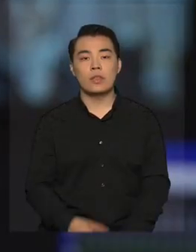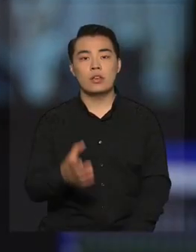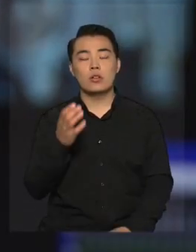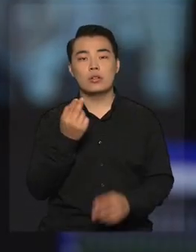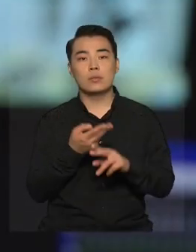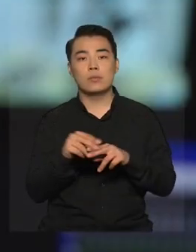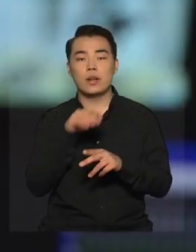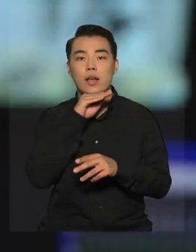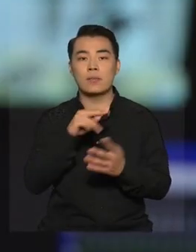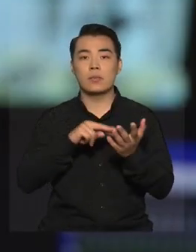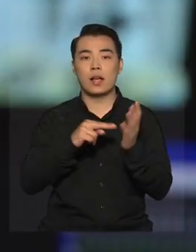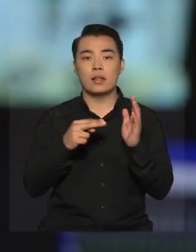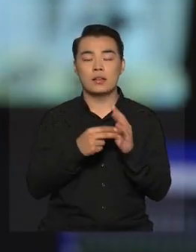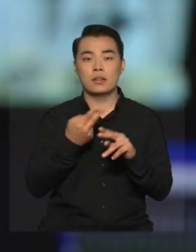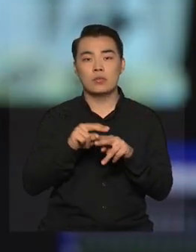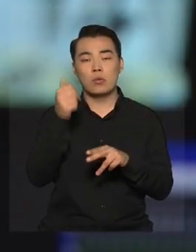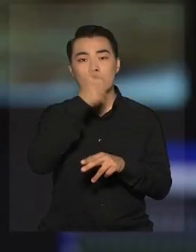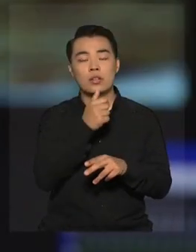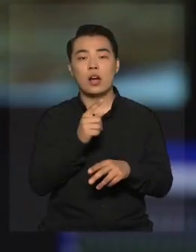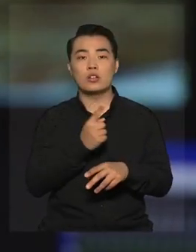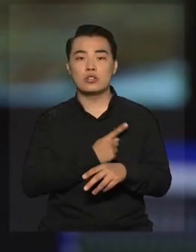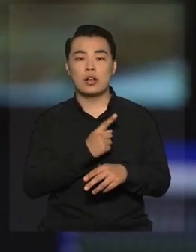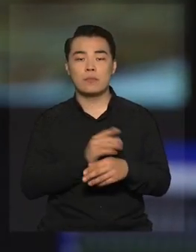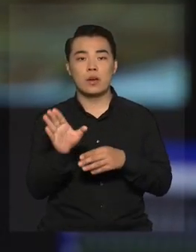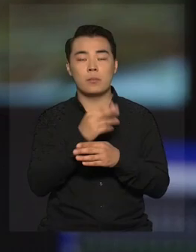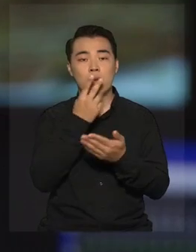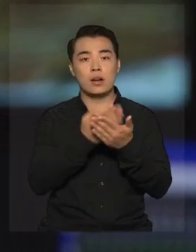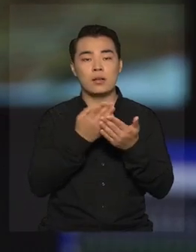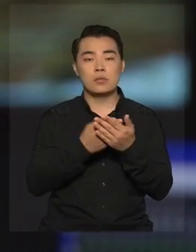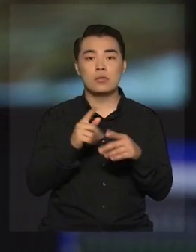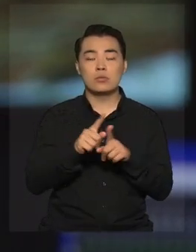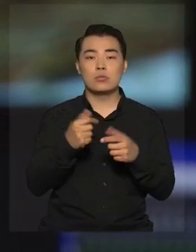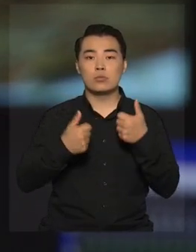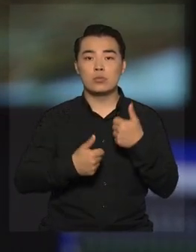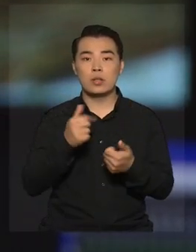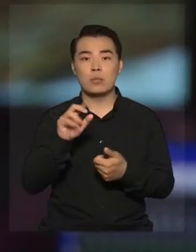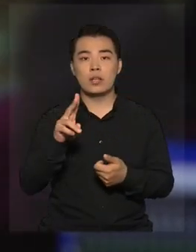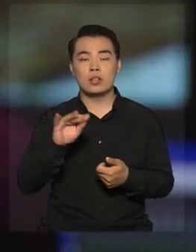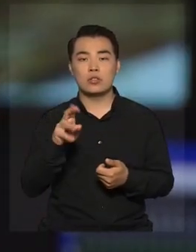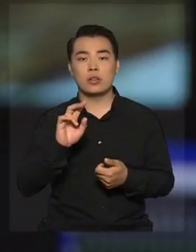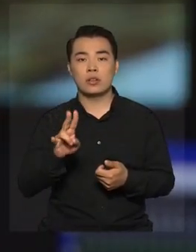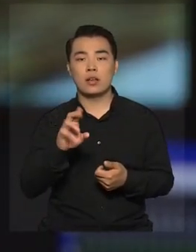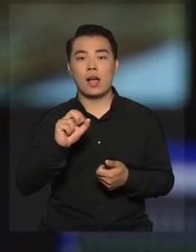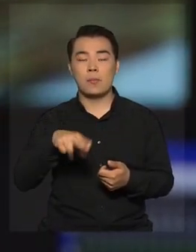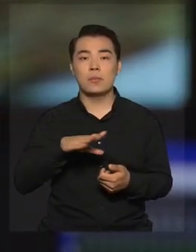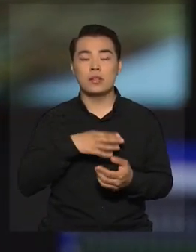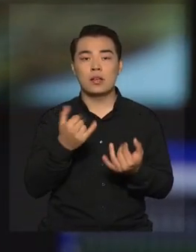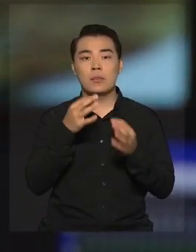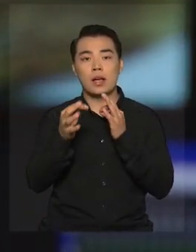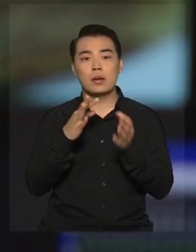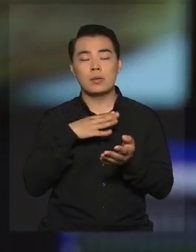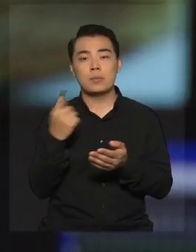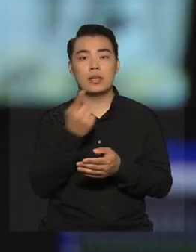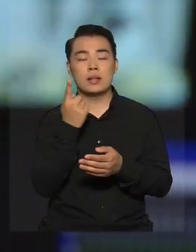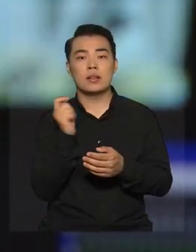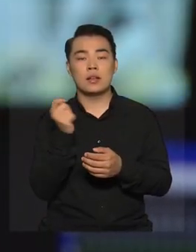Подробнее о профессиональных планах на этот год и ожиданиях от выступления на предстоящем турнире Billie Jean King Cup мы поговорили ранее с